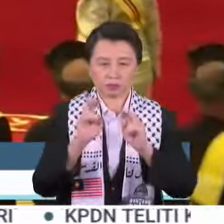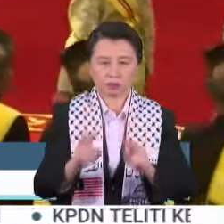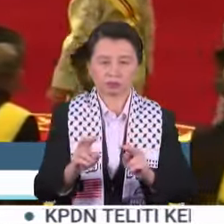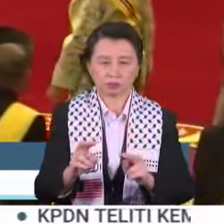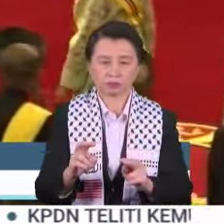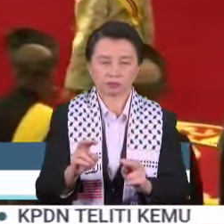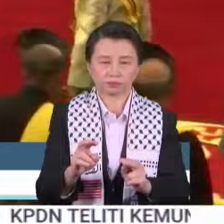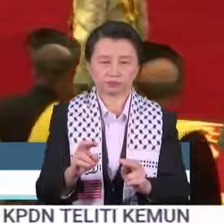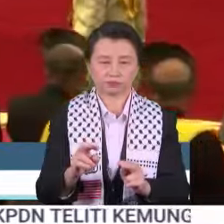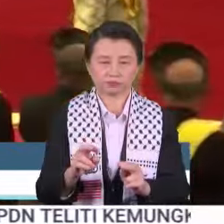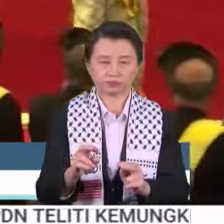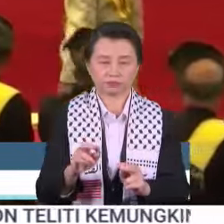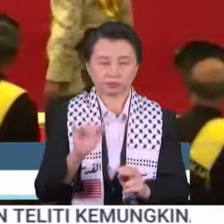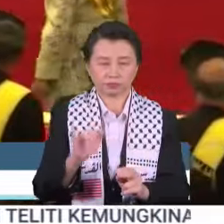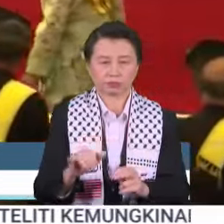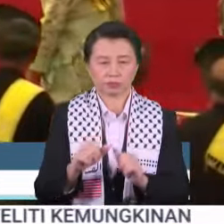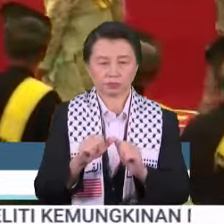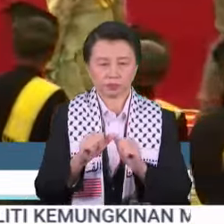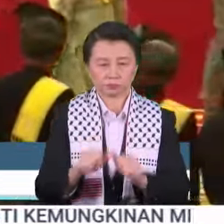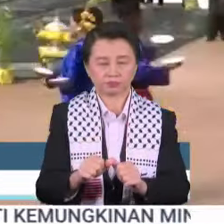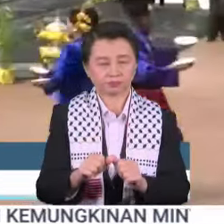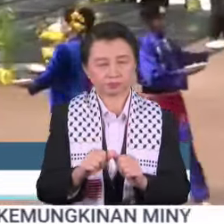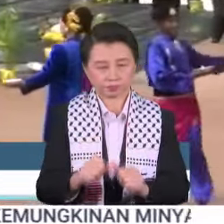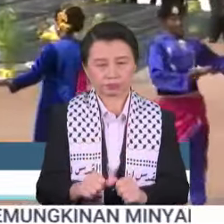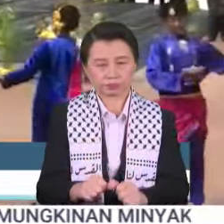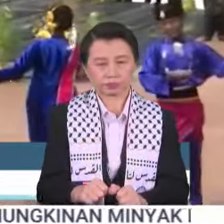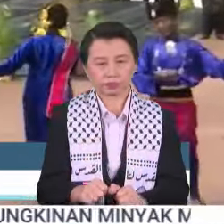tradisi yang masih kekal.